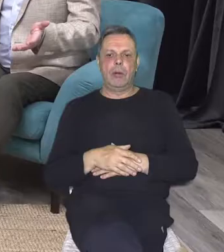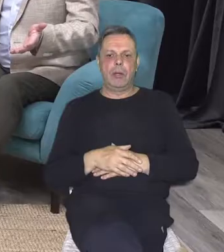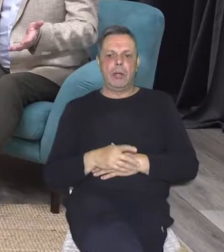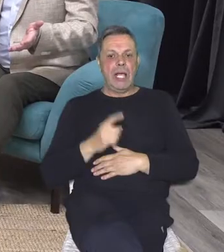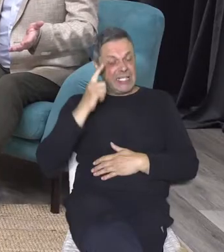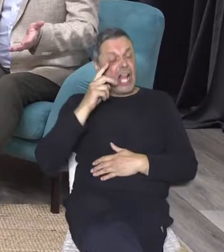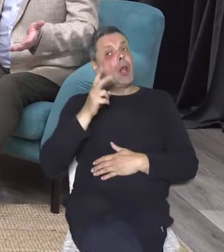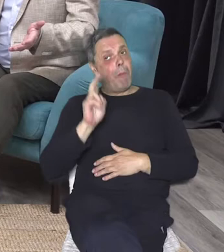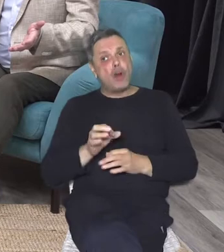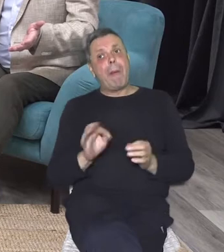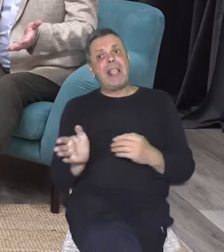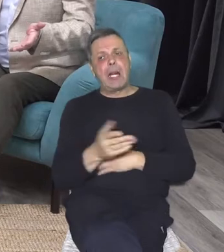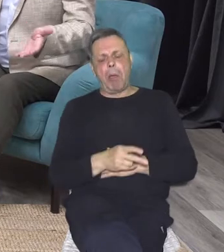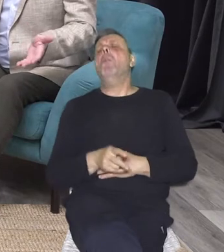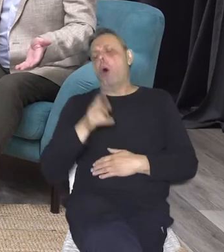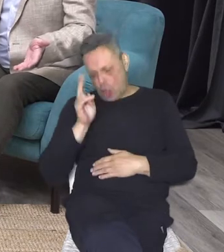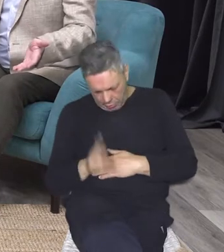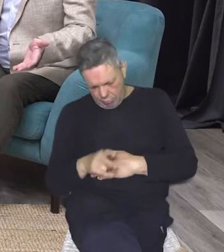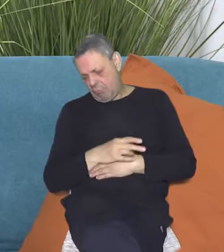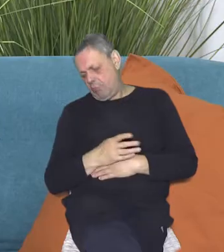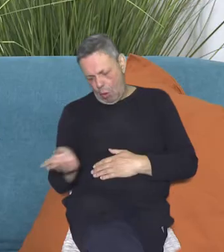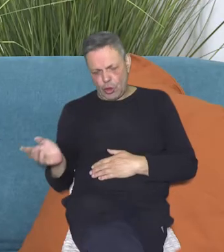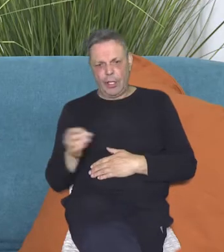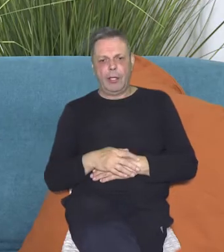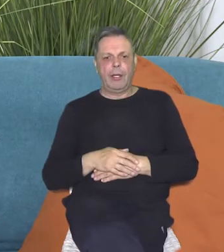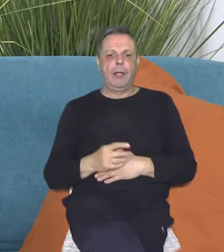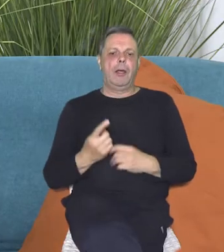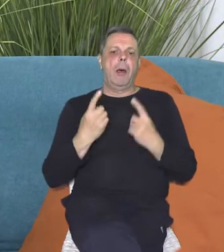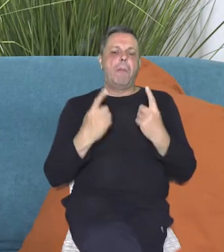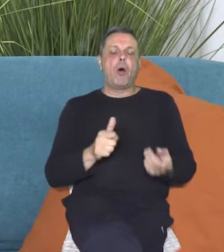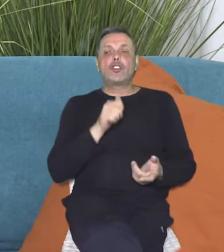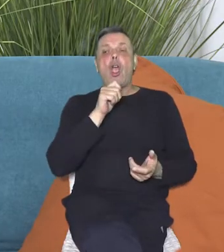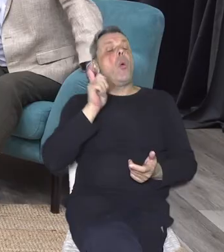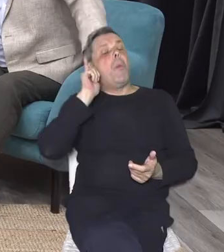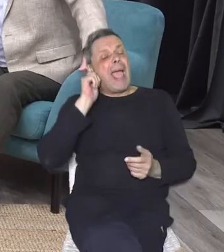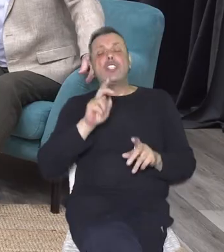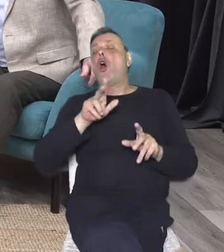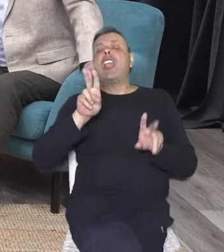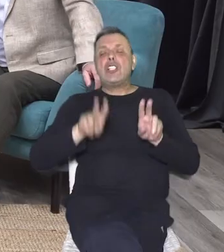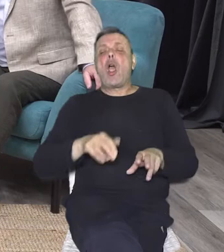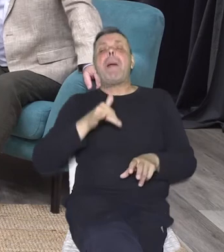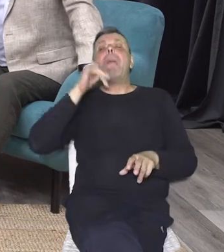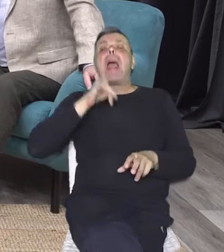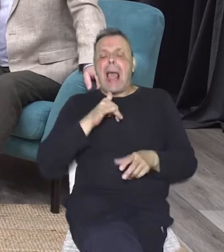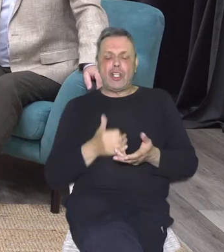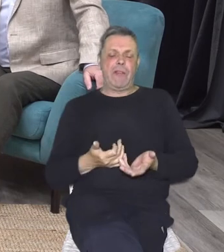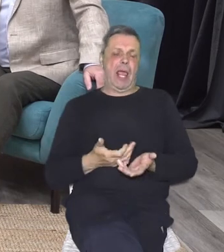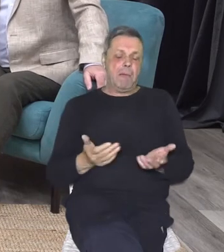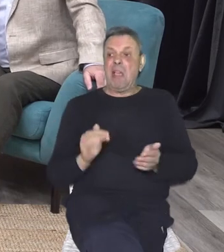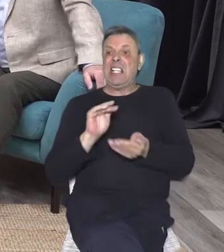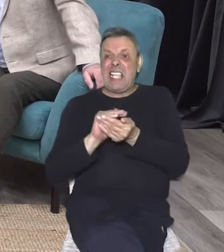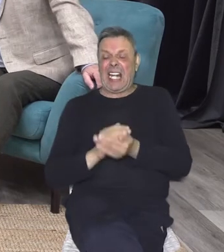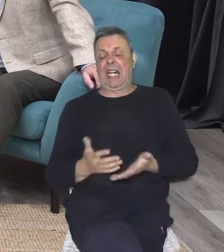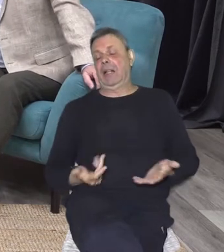Okay. Znači može se bez pa toga. Pa može, pa naravno postoje da se može. Postoje druge bjelančevine. Postoje, pa postoje i u mesu bjelančevine, postoje u siru. Bjelančevine